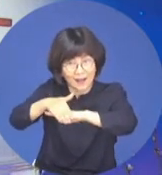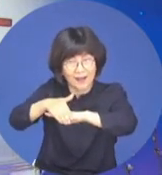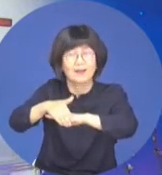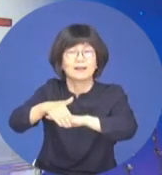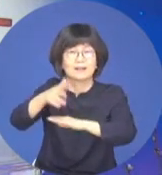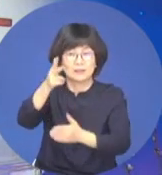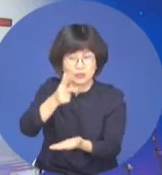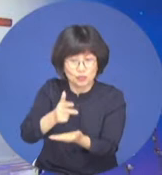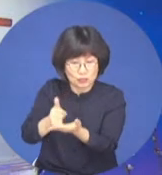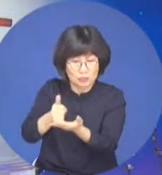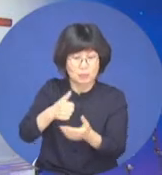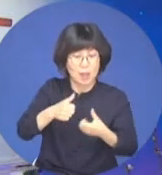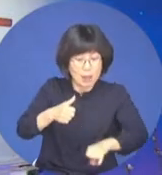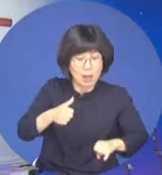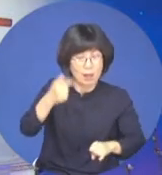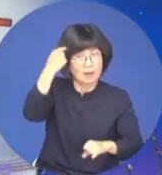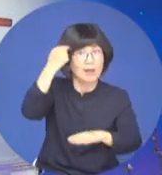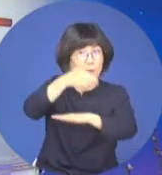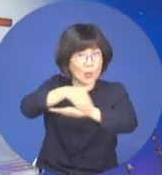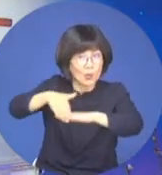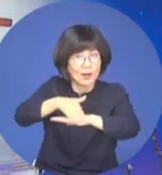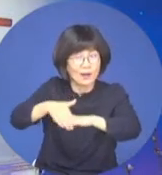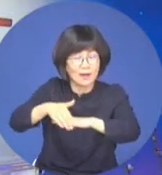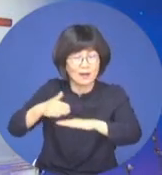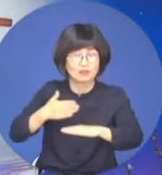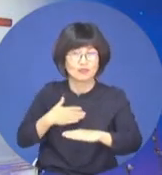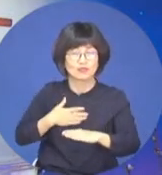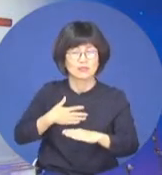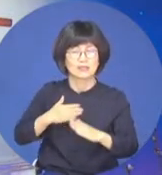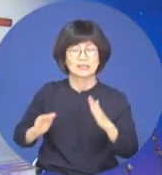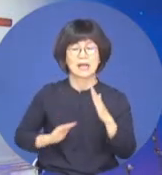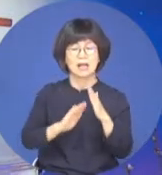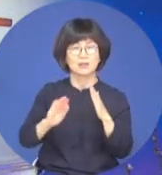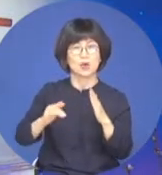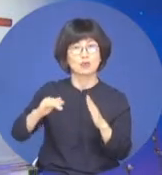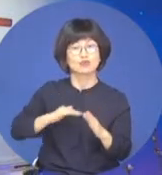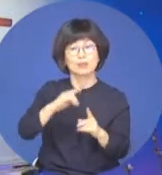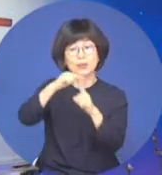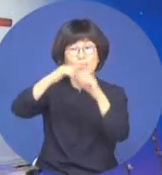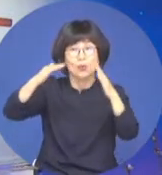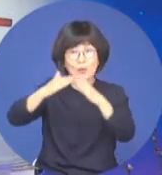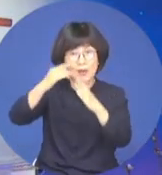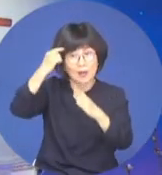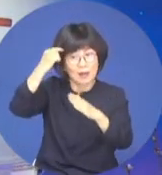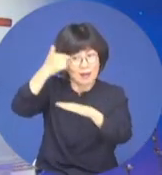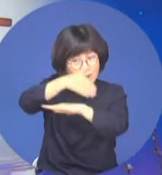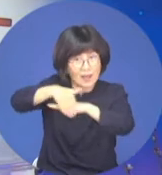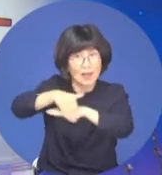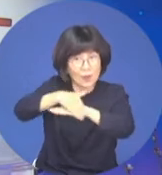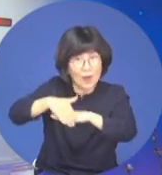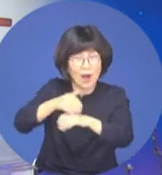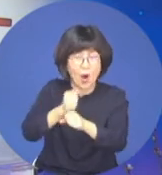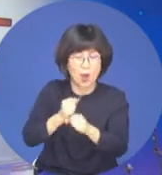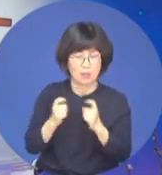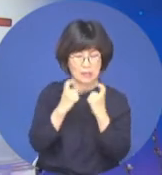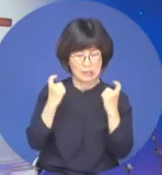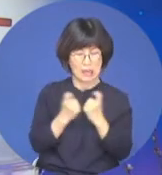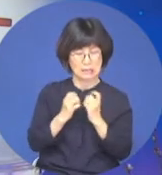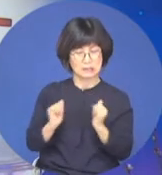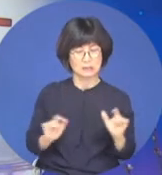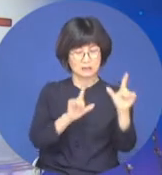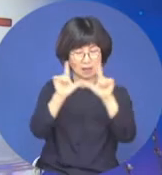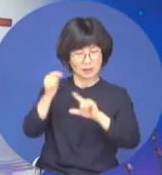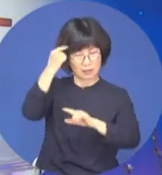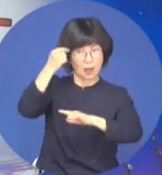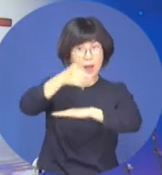내 자녀를 향한 주님의 계획, 우리 가정을, 우리 교회를 향한 주님의 계획, 내 개인의 인생을 향한 주님의 계획, 우리